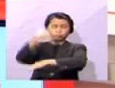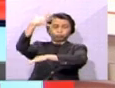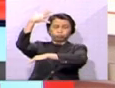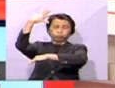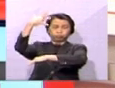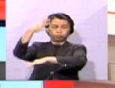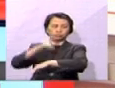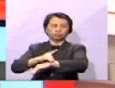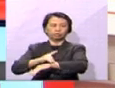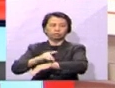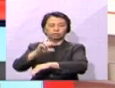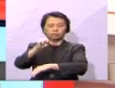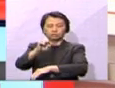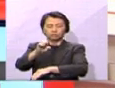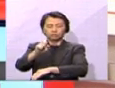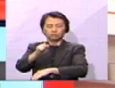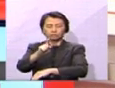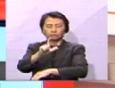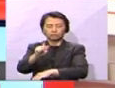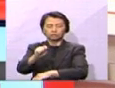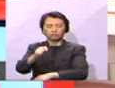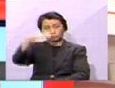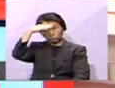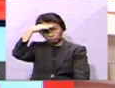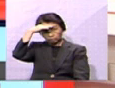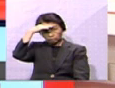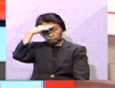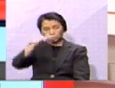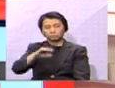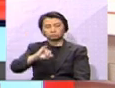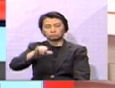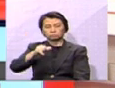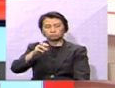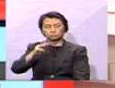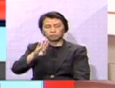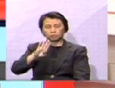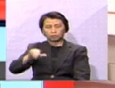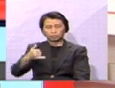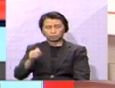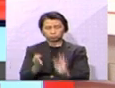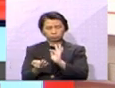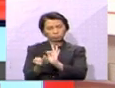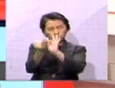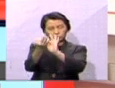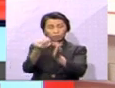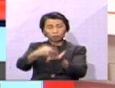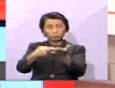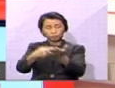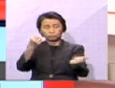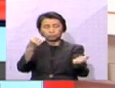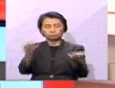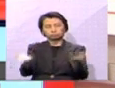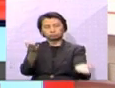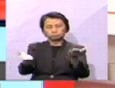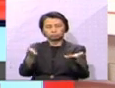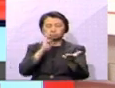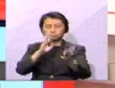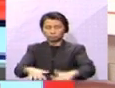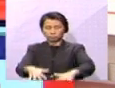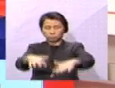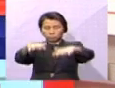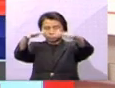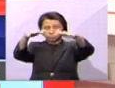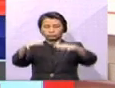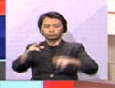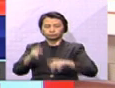perairan sat teau Majlis bandaraya johorahu BJB bersiap sedia menghadapi sebarang kemungkinan banjir penduduk di kawasan